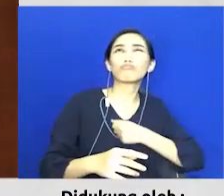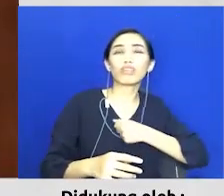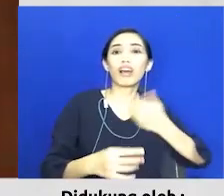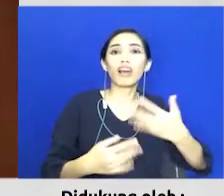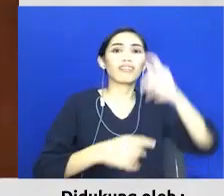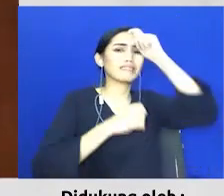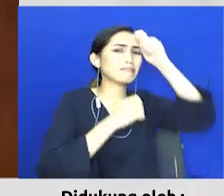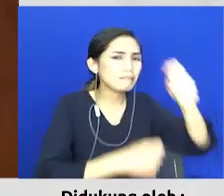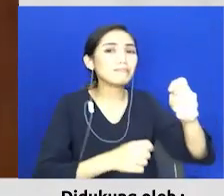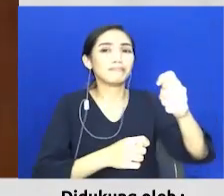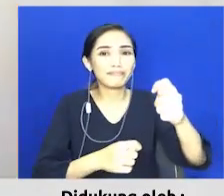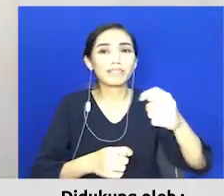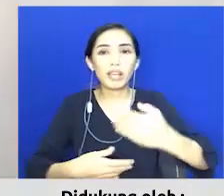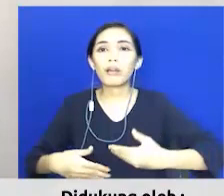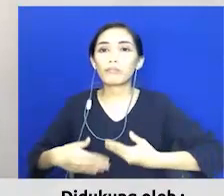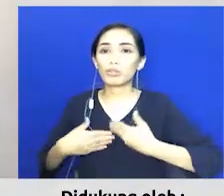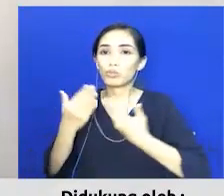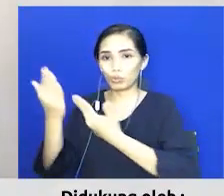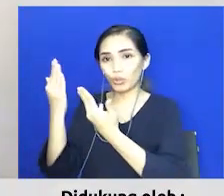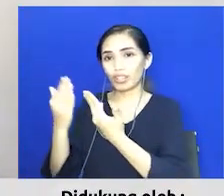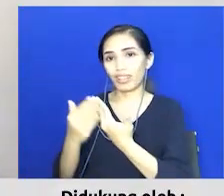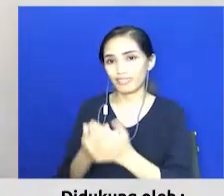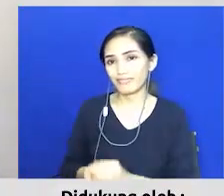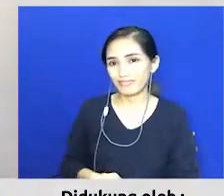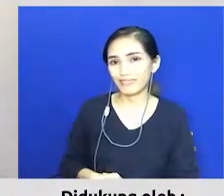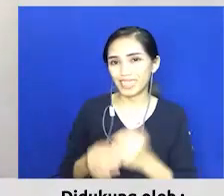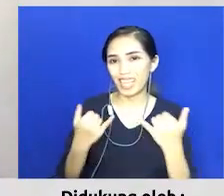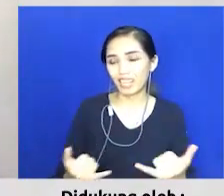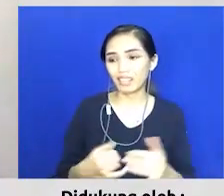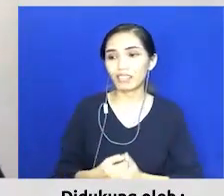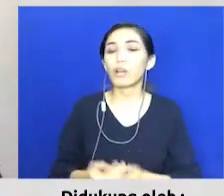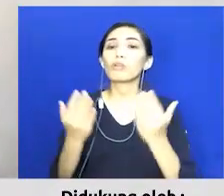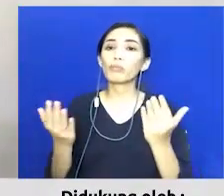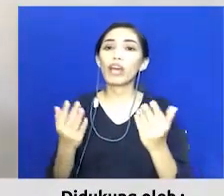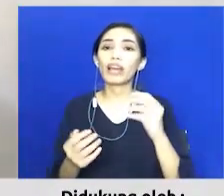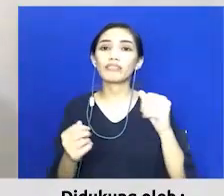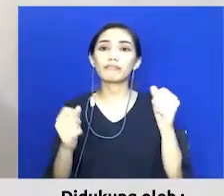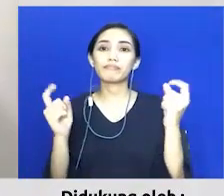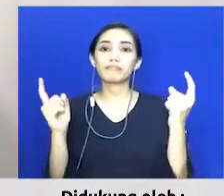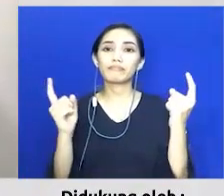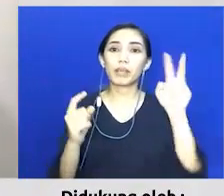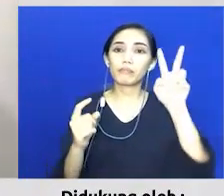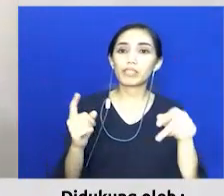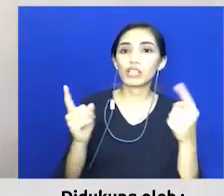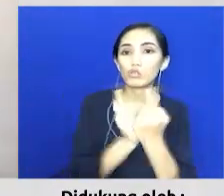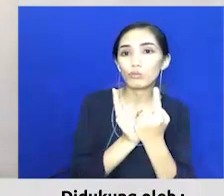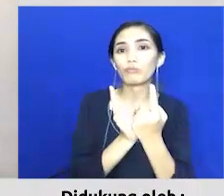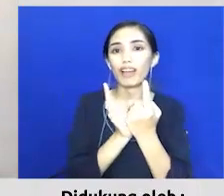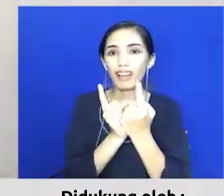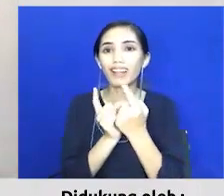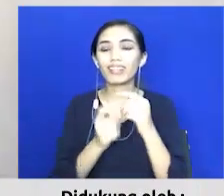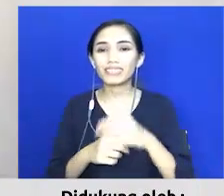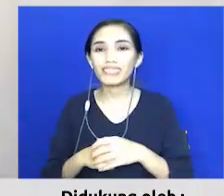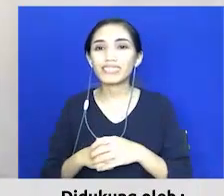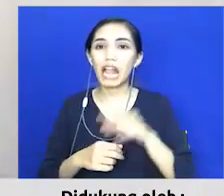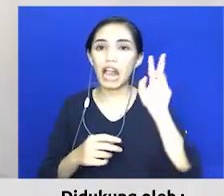ragam film yang tidak ada di bioskop. Yeah. Terima kasih. Terima kasih banyak, Pak. Mudah-mudahan kita bisa jumpa lagi